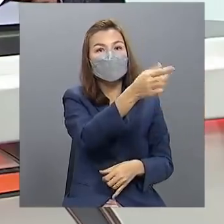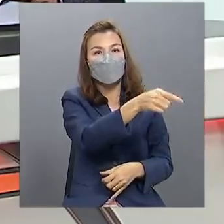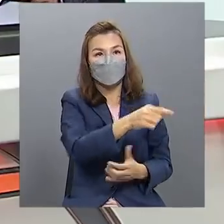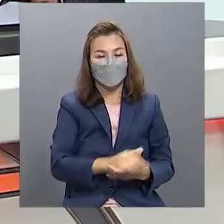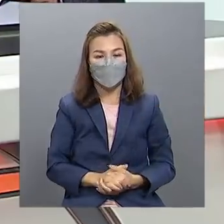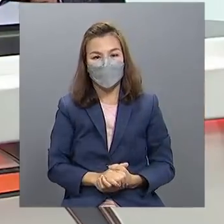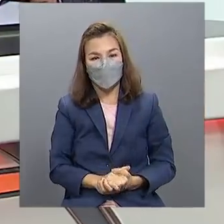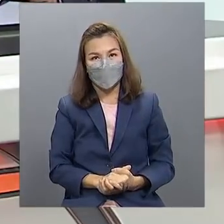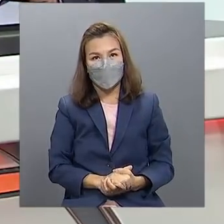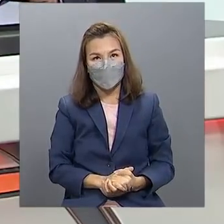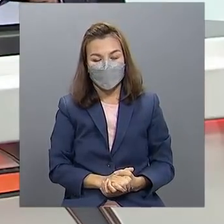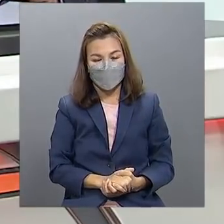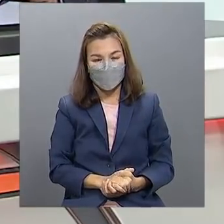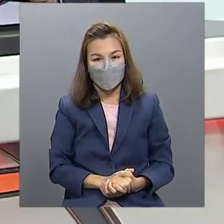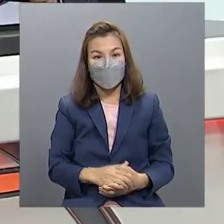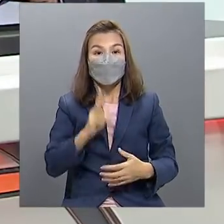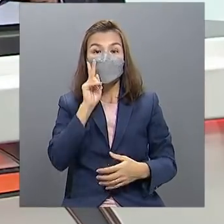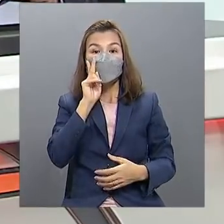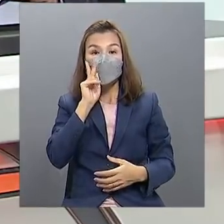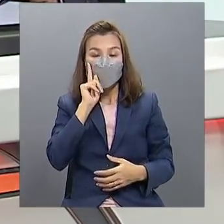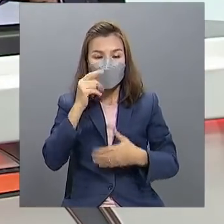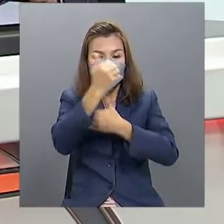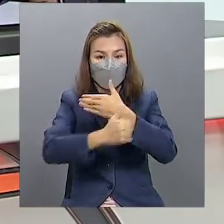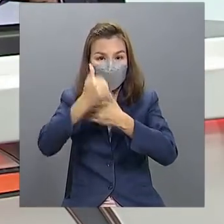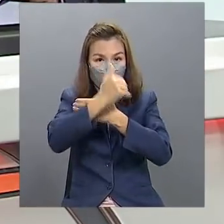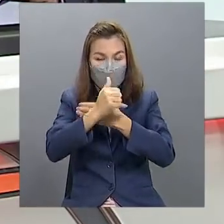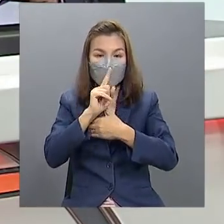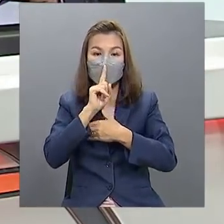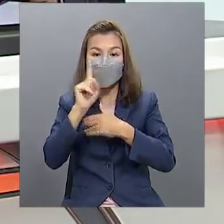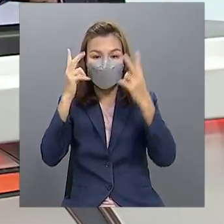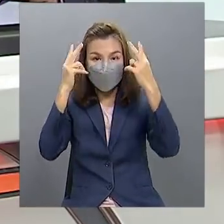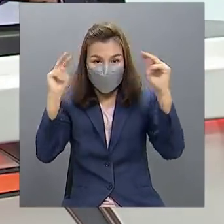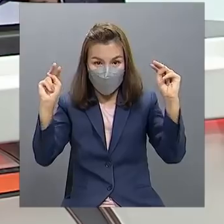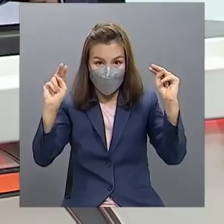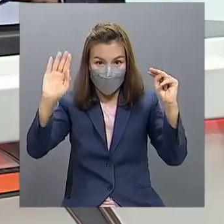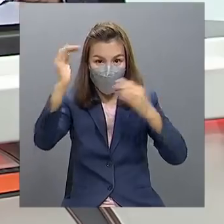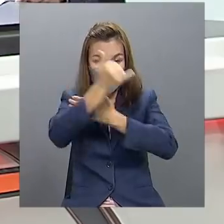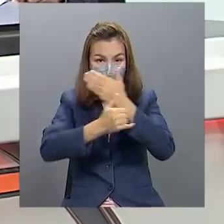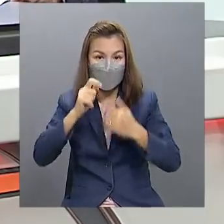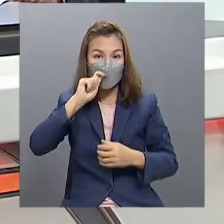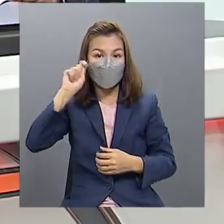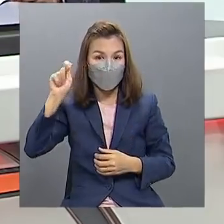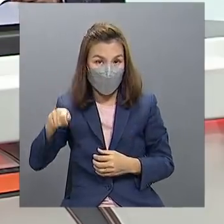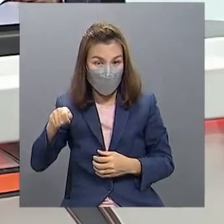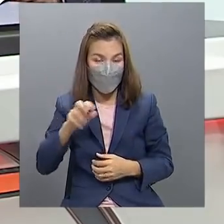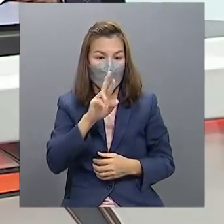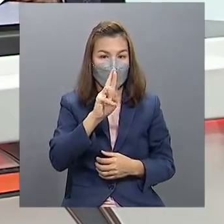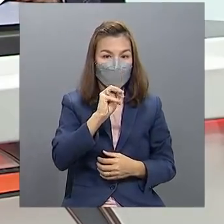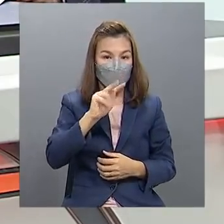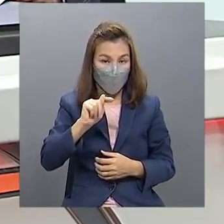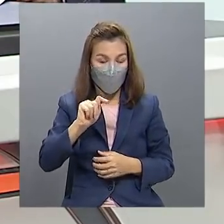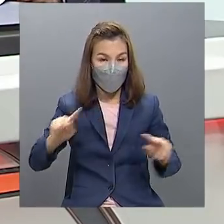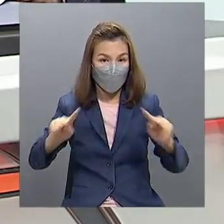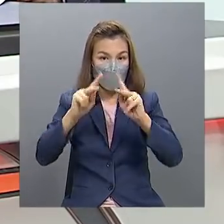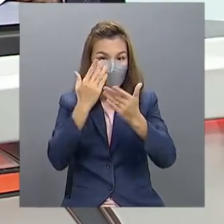ตามสถานการณ์ในต่างประเทศนะครับนายกรัฐมนตรียูเครนพร้อมกับรัฐมนตรีคลังอาจจะเดินทางเยือนสหรัฐสัปดาห์หน้าเพื่อที่จะห